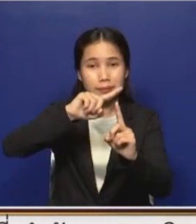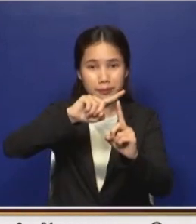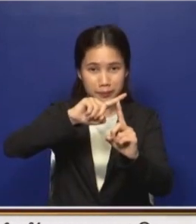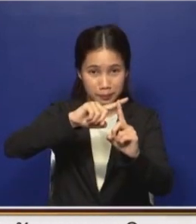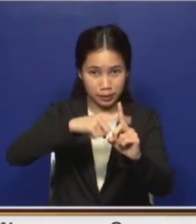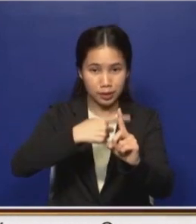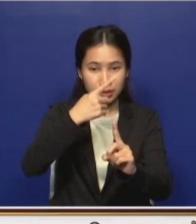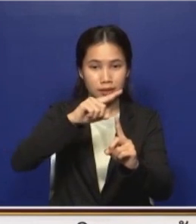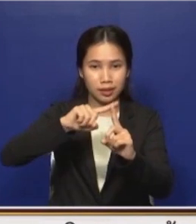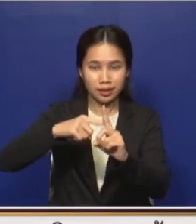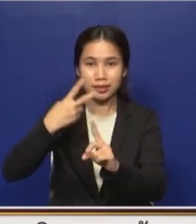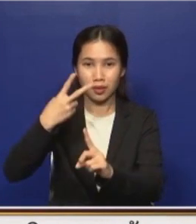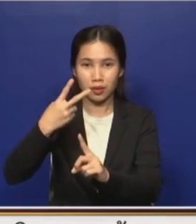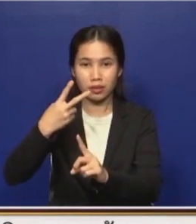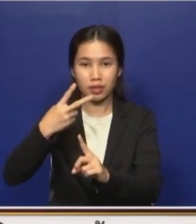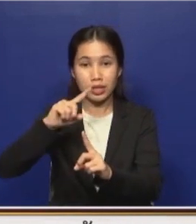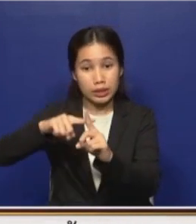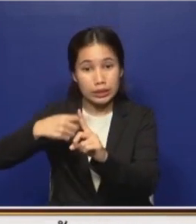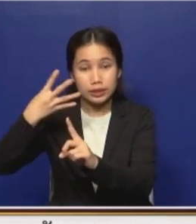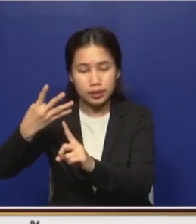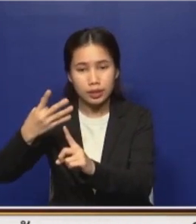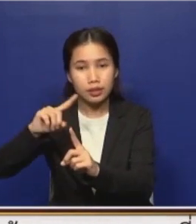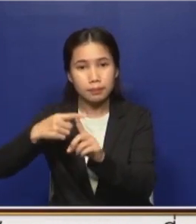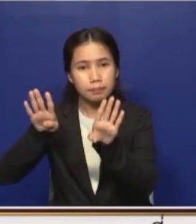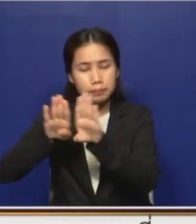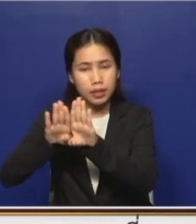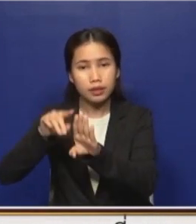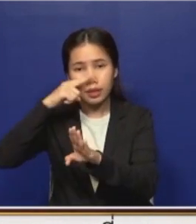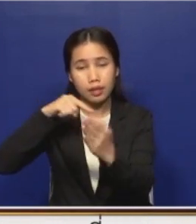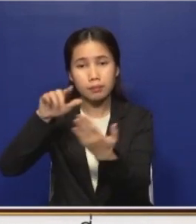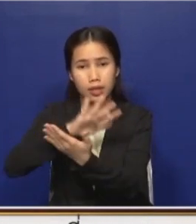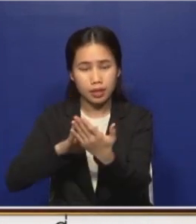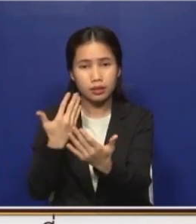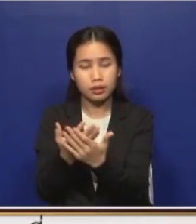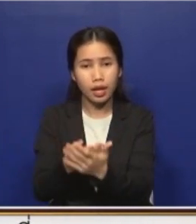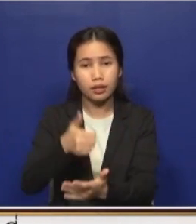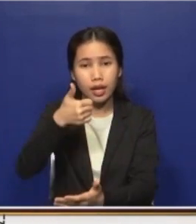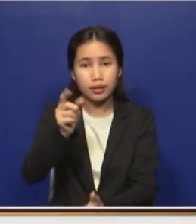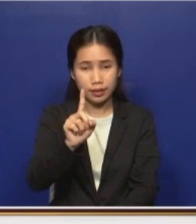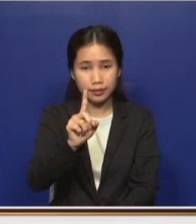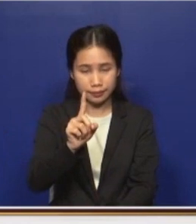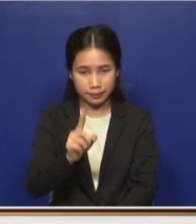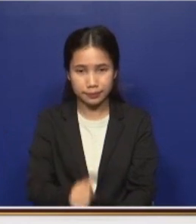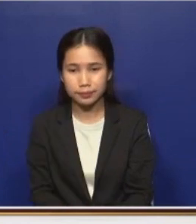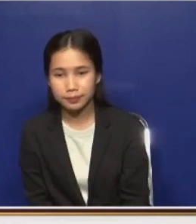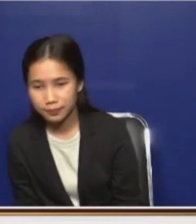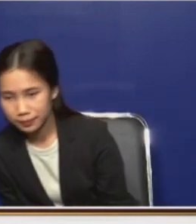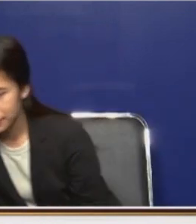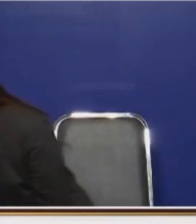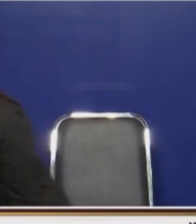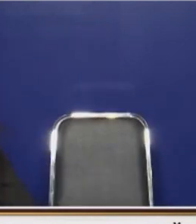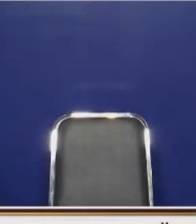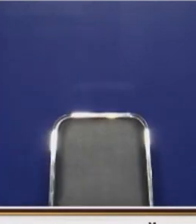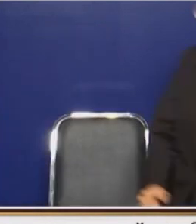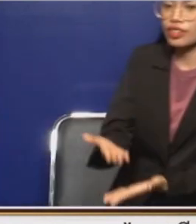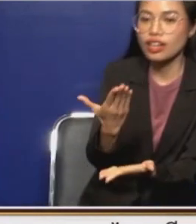ราอันตรธานหายไปจากการท่องเที่ยวนะฮะจากวัดเวียงวังชายทะเลสายลม